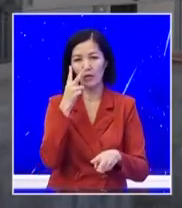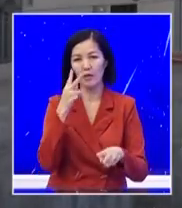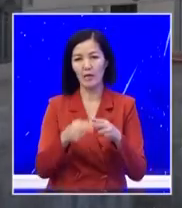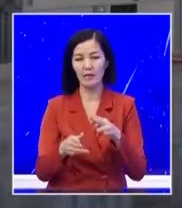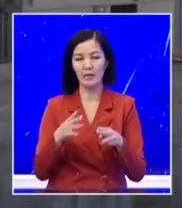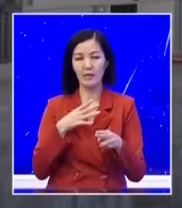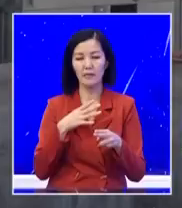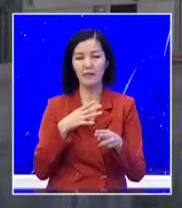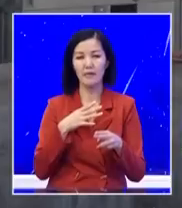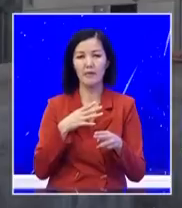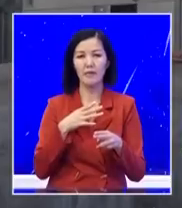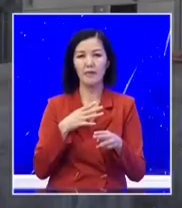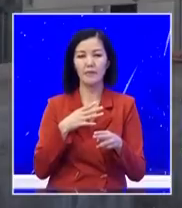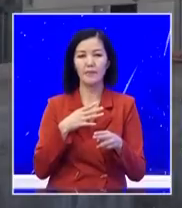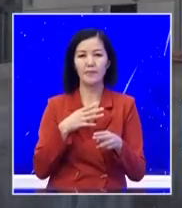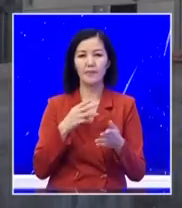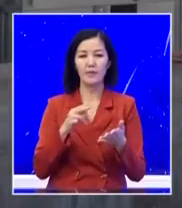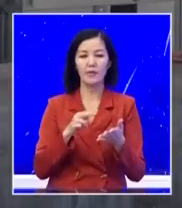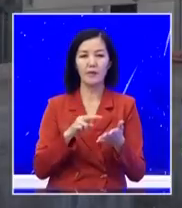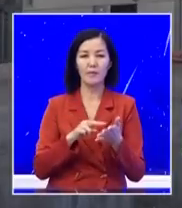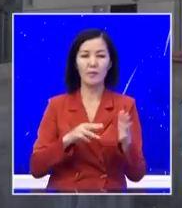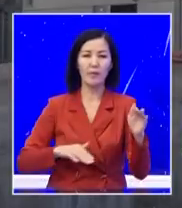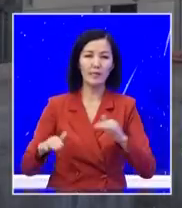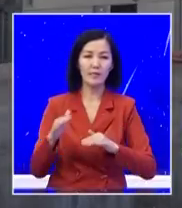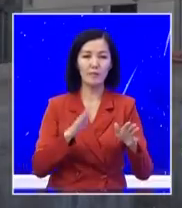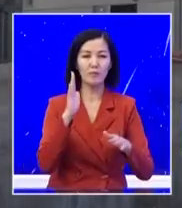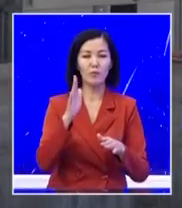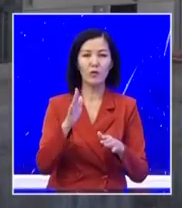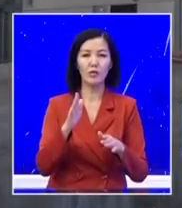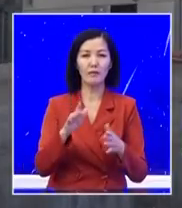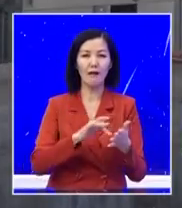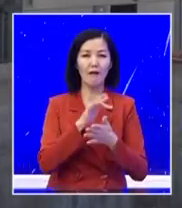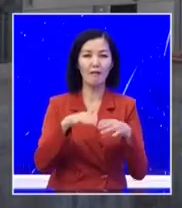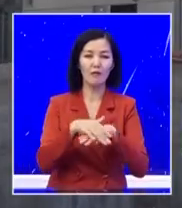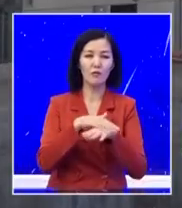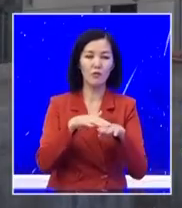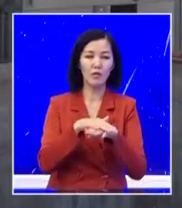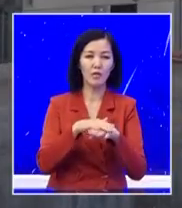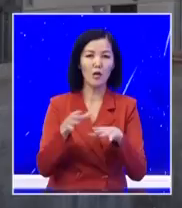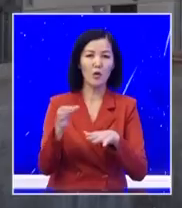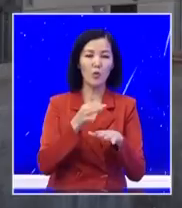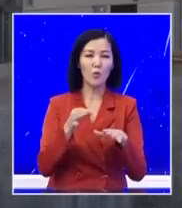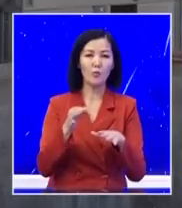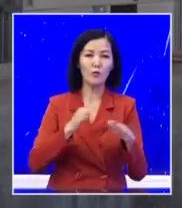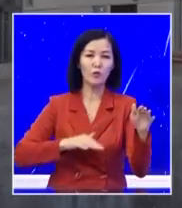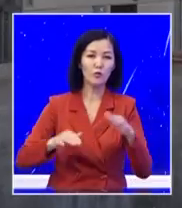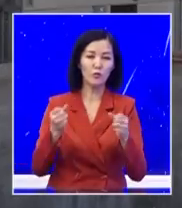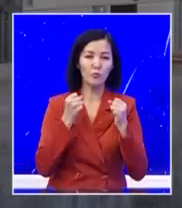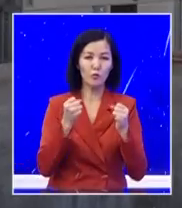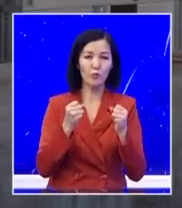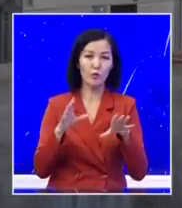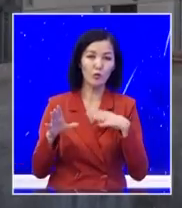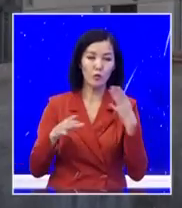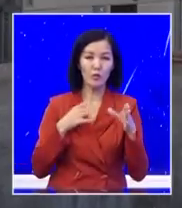аз уақыт қалып отыр. Осы бассейніміз болашақта біздің қала тұрғындарына және облысымыздағы су спорт түрімен